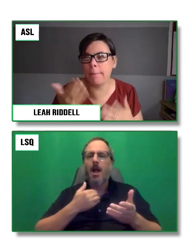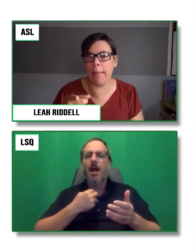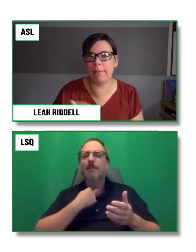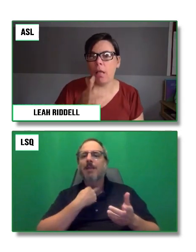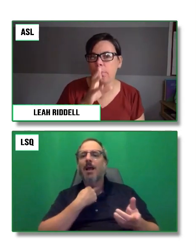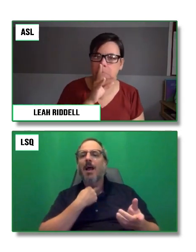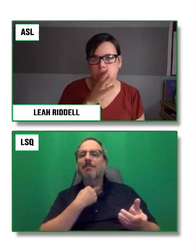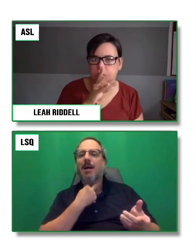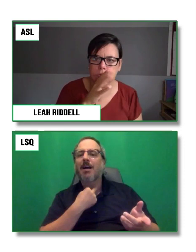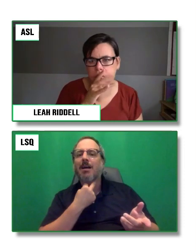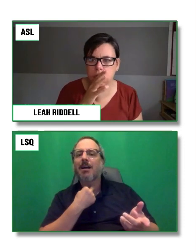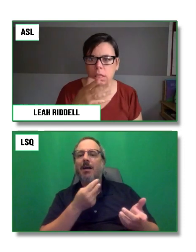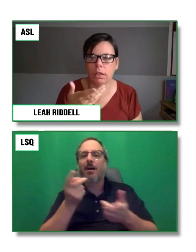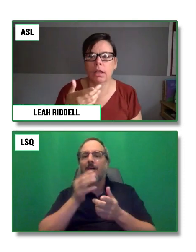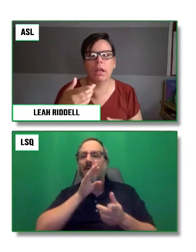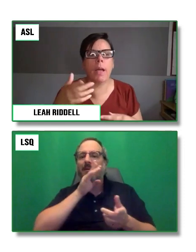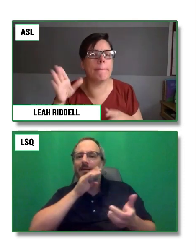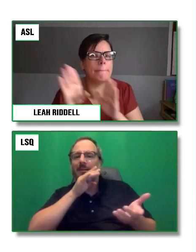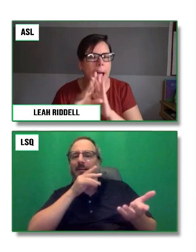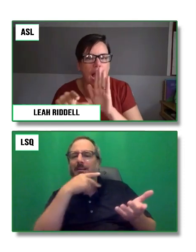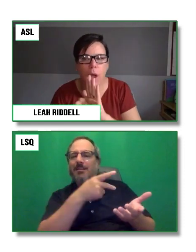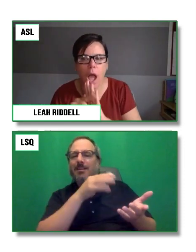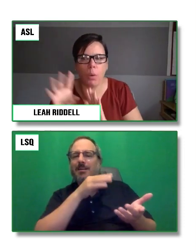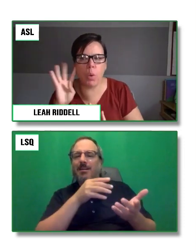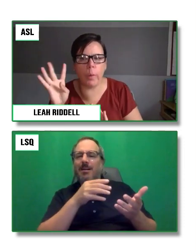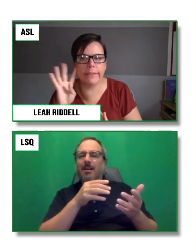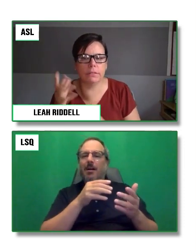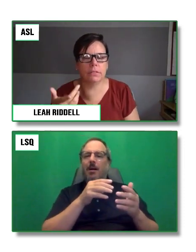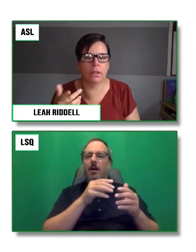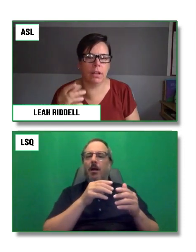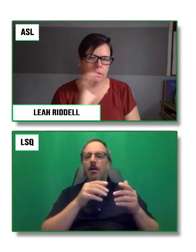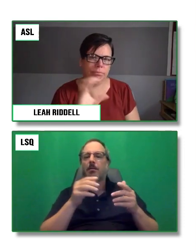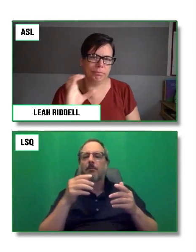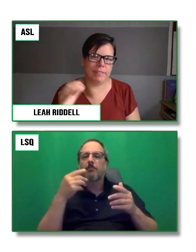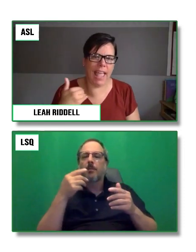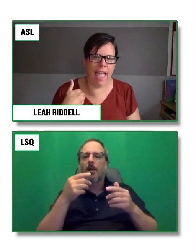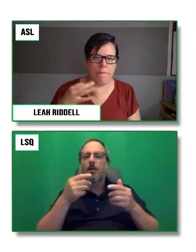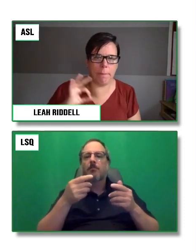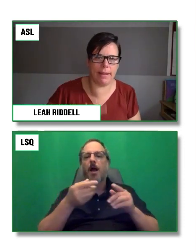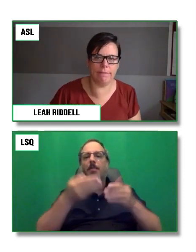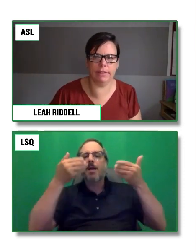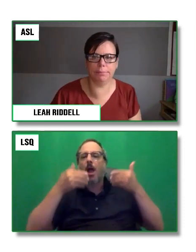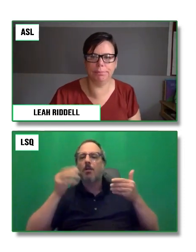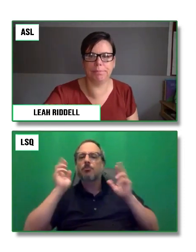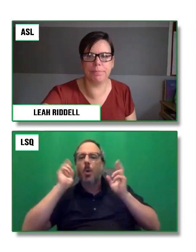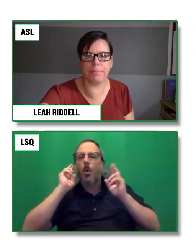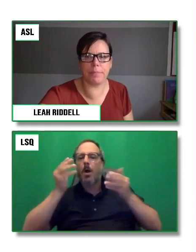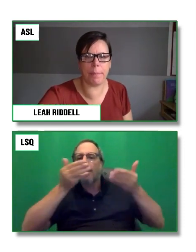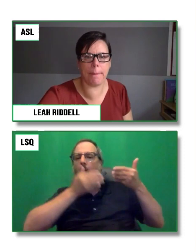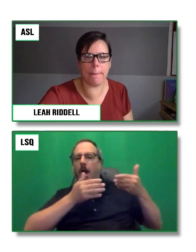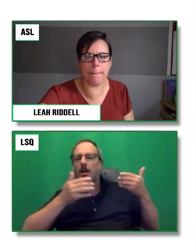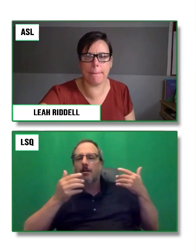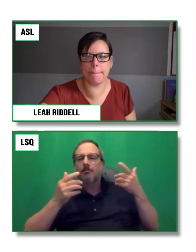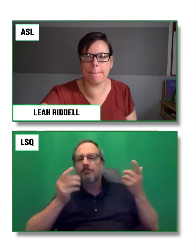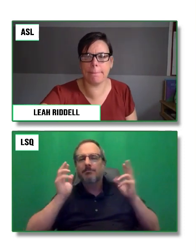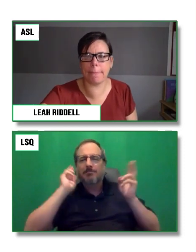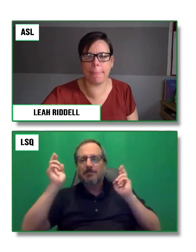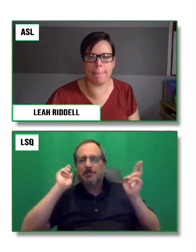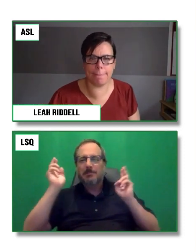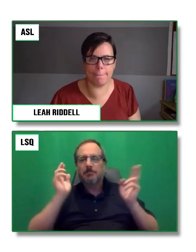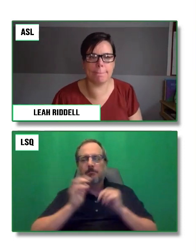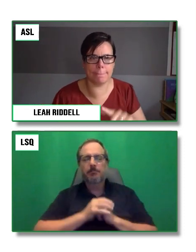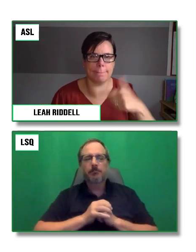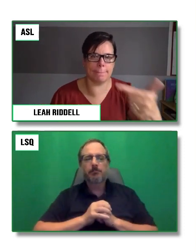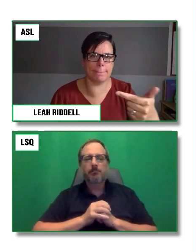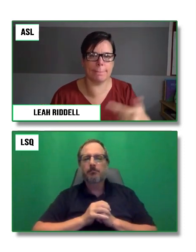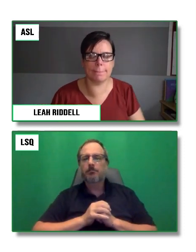la compréhension lorsqu'un dialogue déroule très rapidement avec des accents, des marmonnements ou s'il y a des bruits de fond.